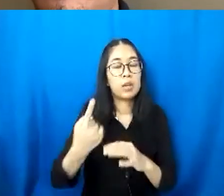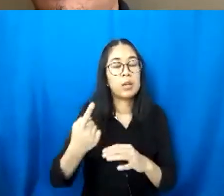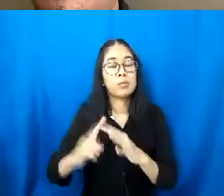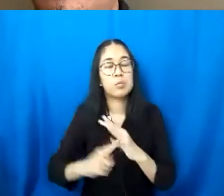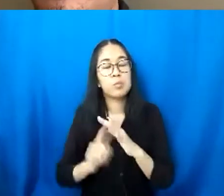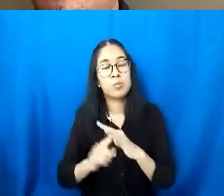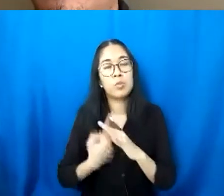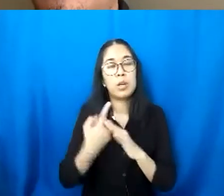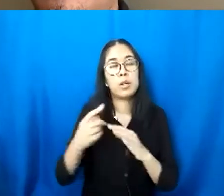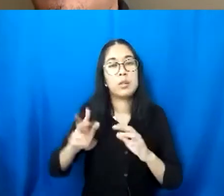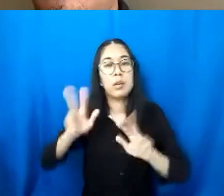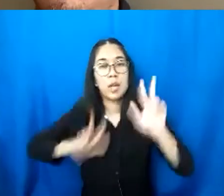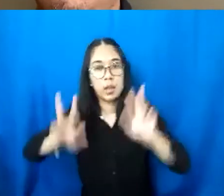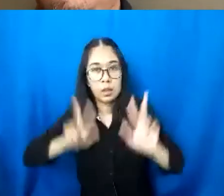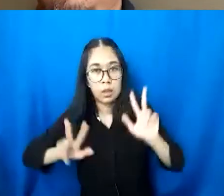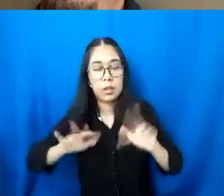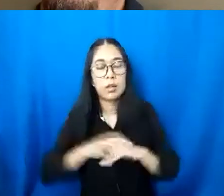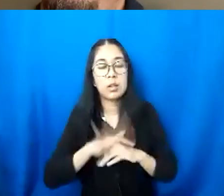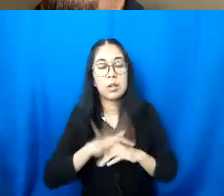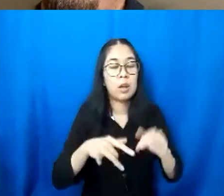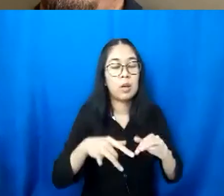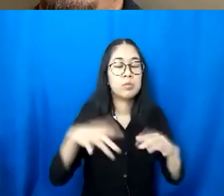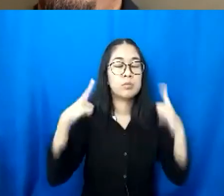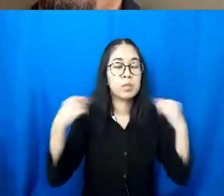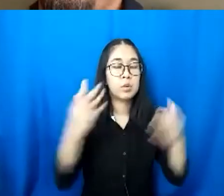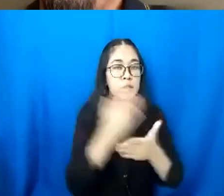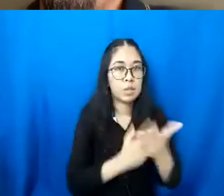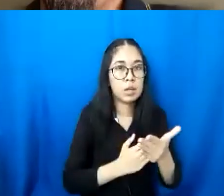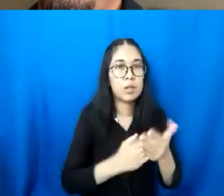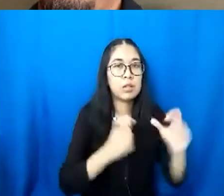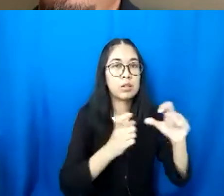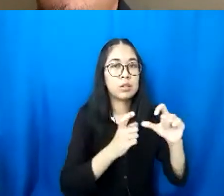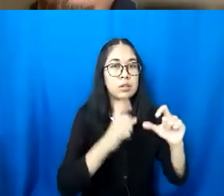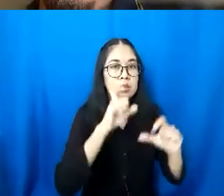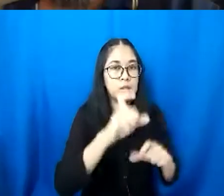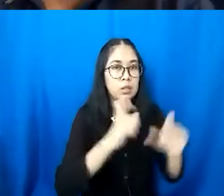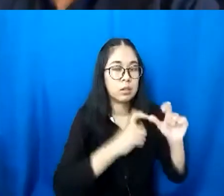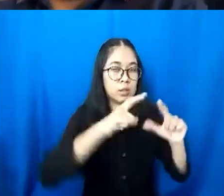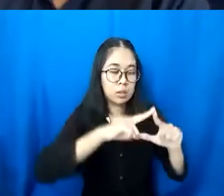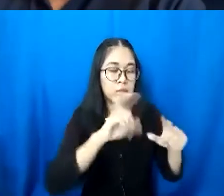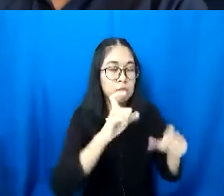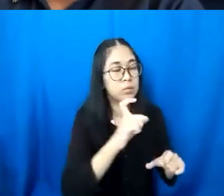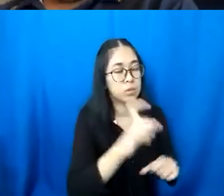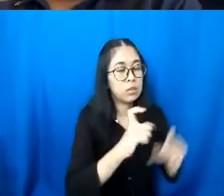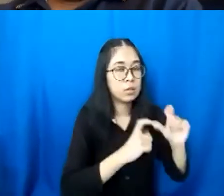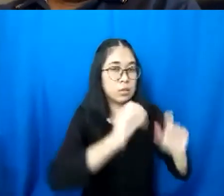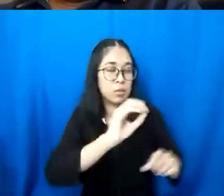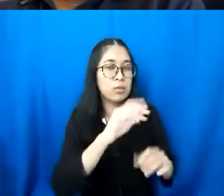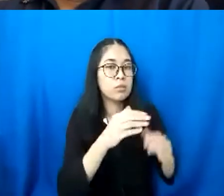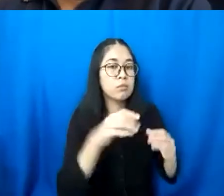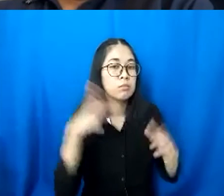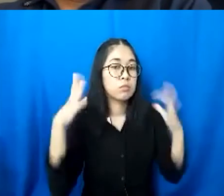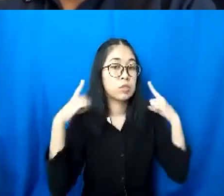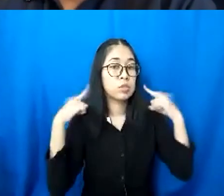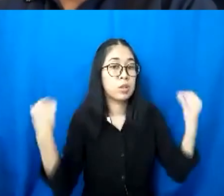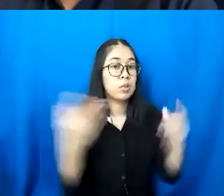Tengah itu antusiasme CSE di sana, CSO di Jawa Tengah itu cukup besar. Jadi